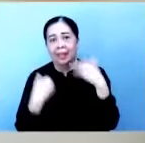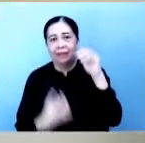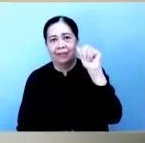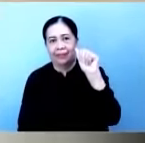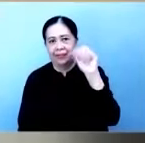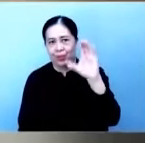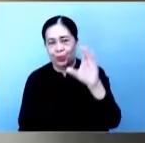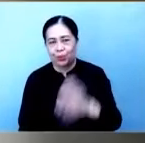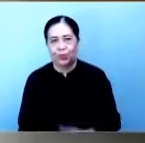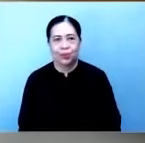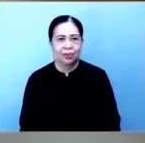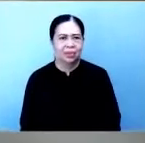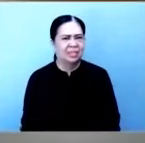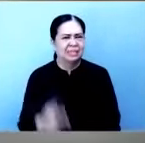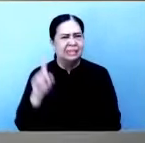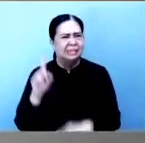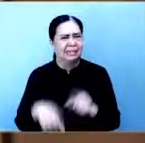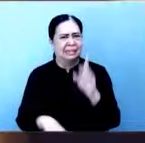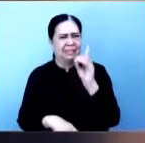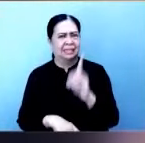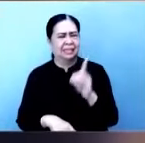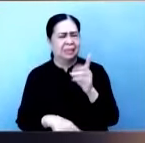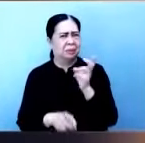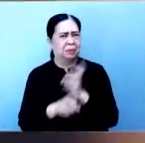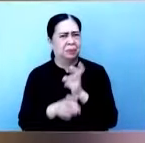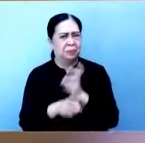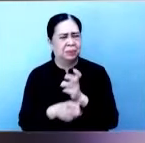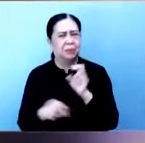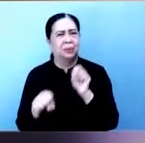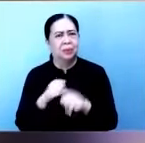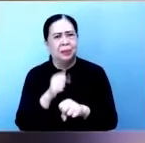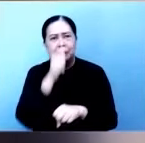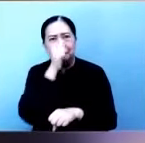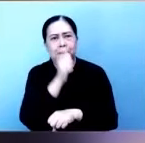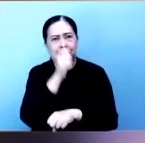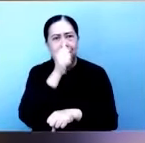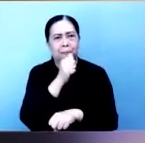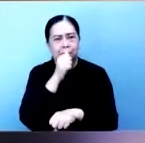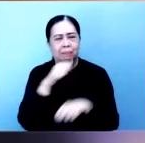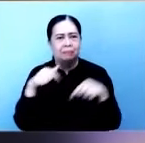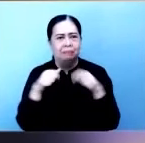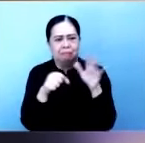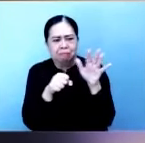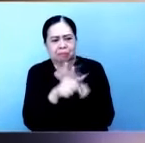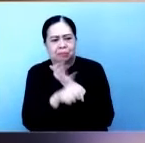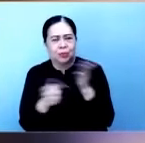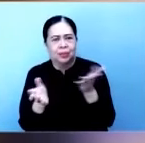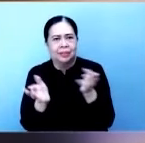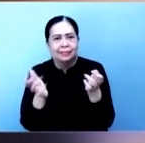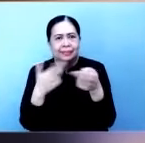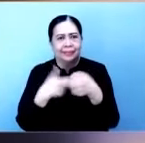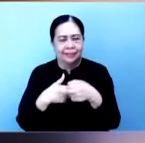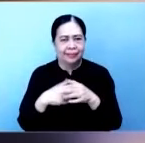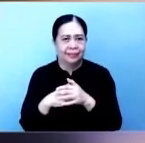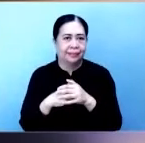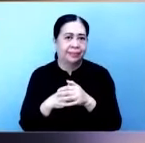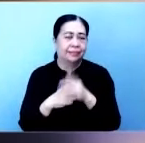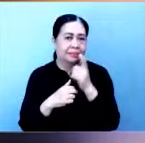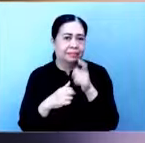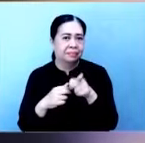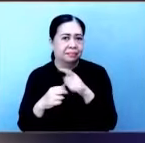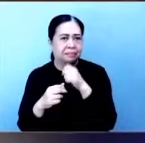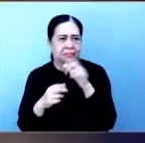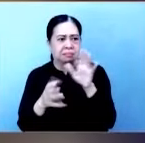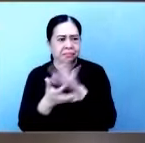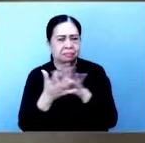Kasi hindi kaya sa baba mo. Kaya tis-tis na lang siksikan kami dito sa loob. Hindi naman din po sila magulo, kaya okay